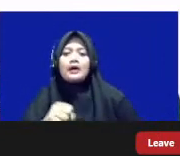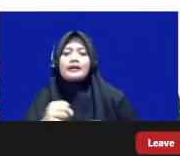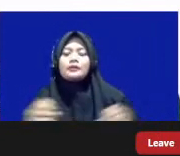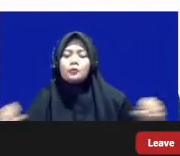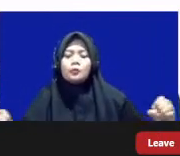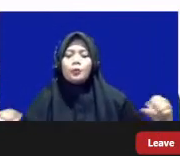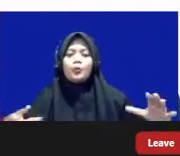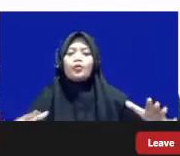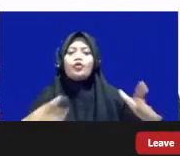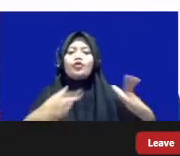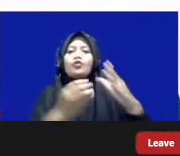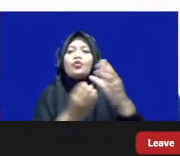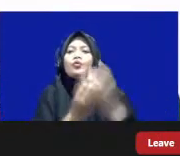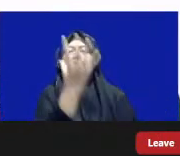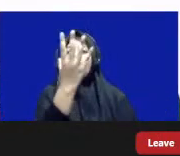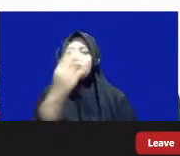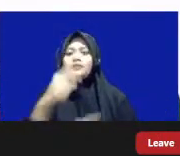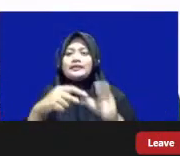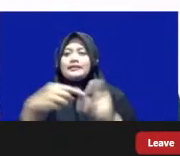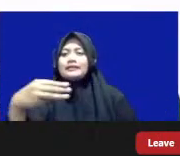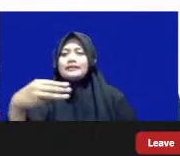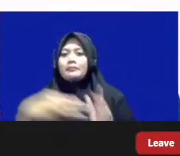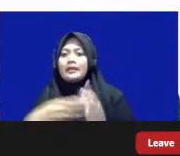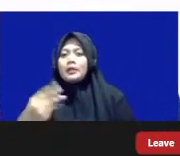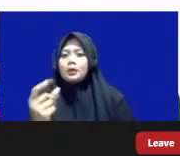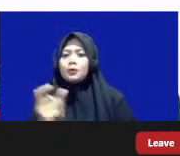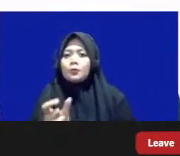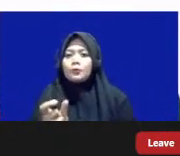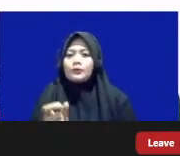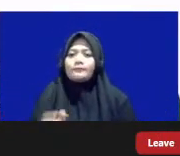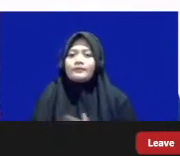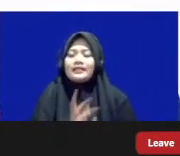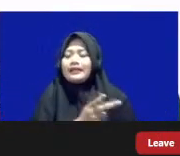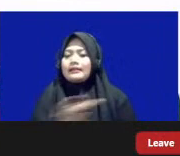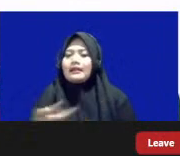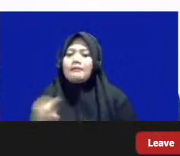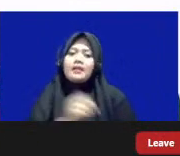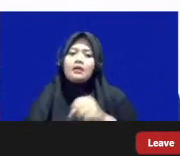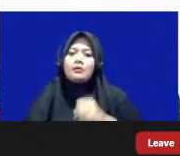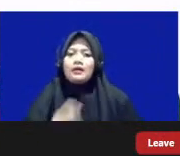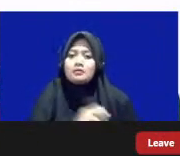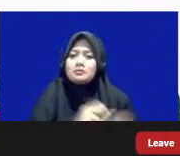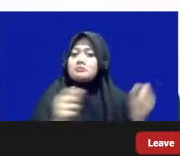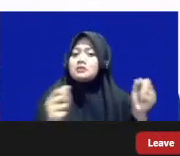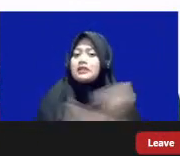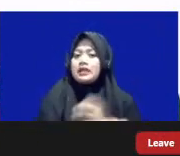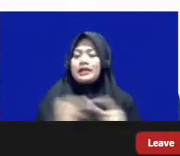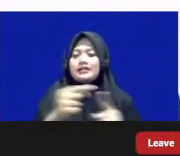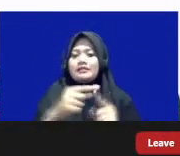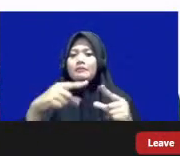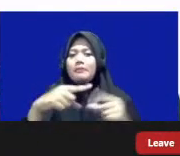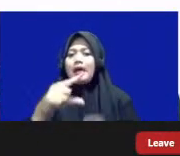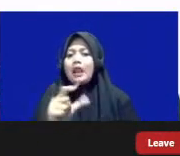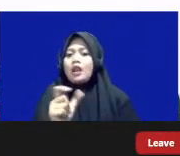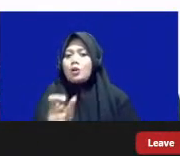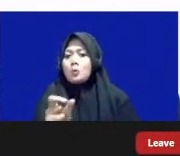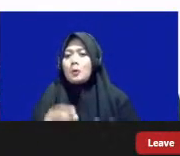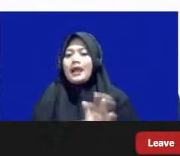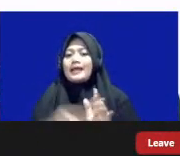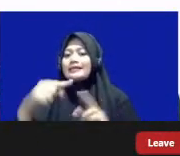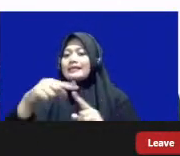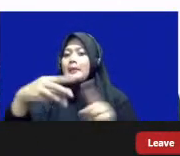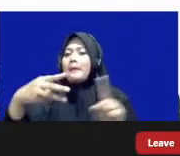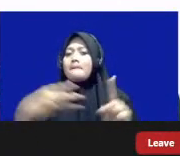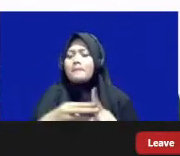di Semeru, ya, kemudian kita juga lakukan penanggulangan bencana di Palu dan sebagainya, di NTB, gempa bumi, sebagainya,